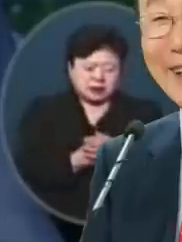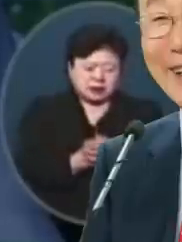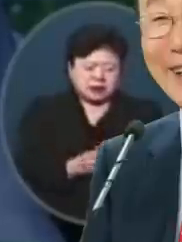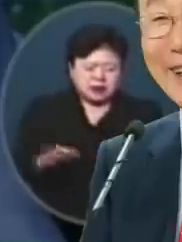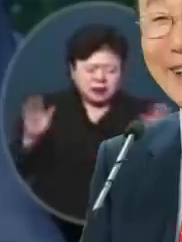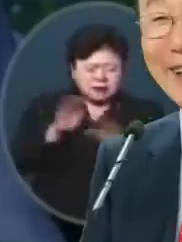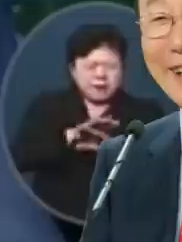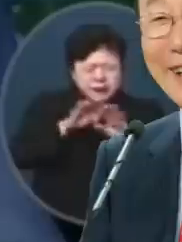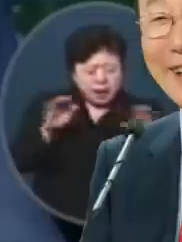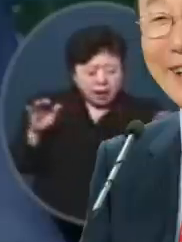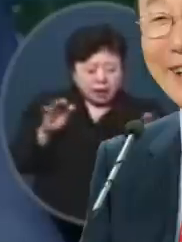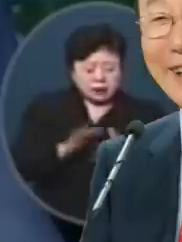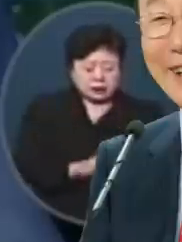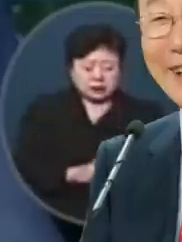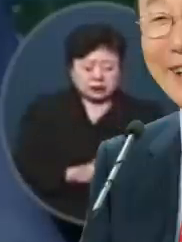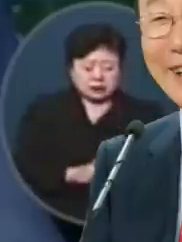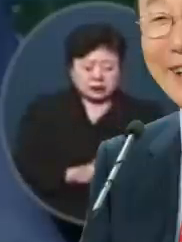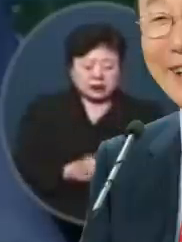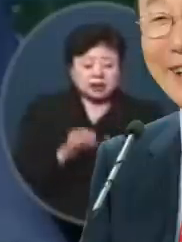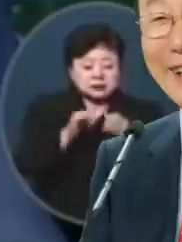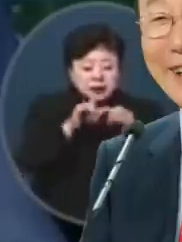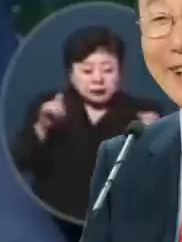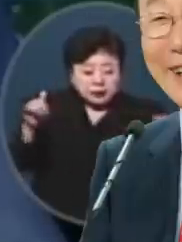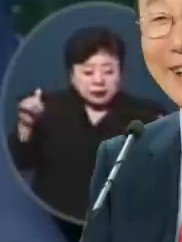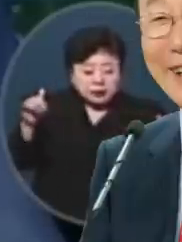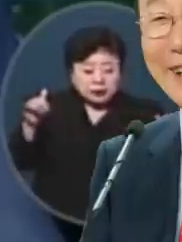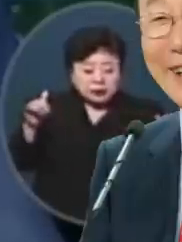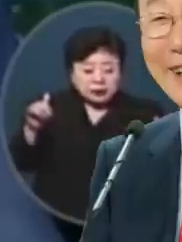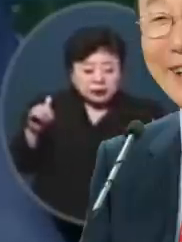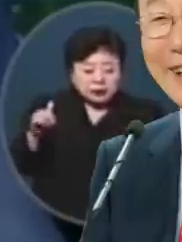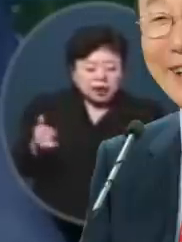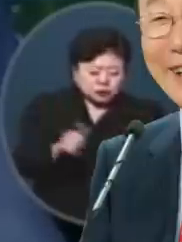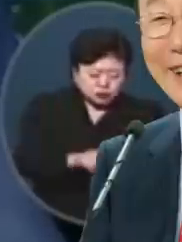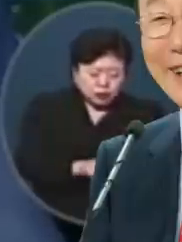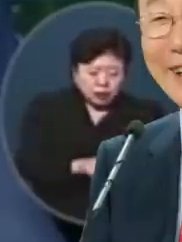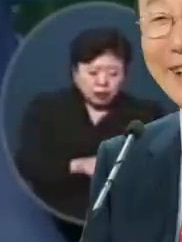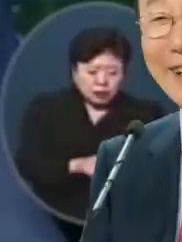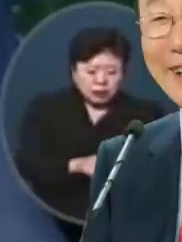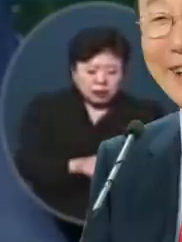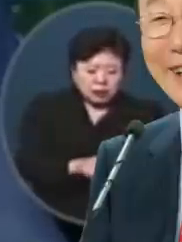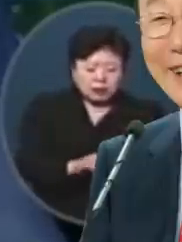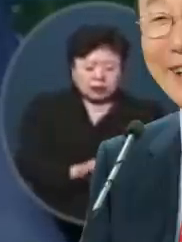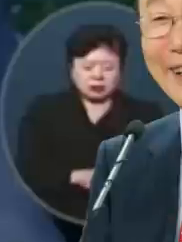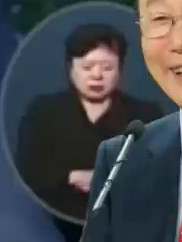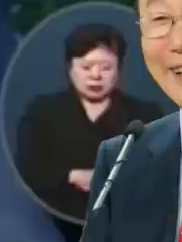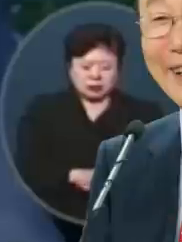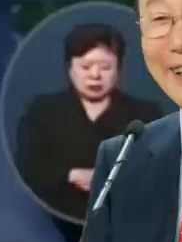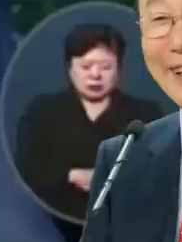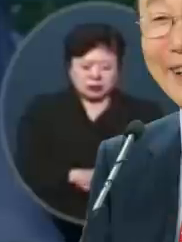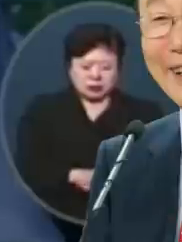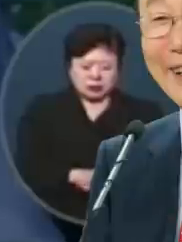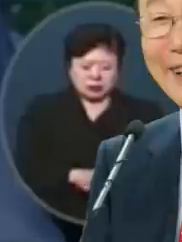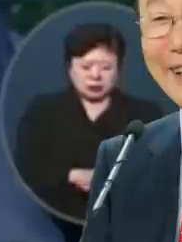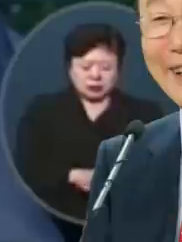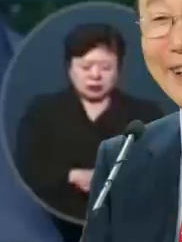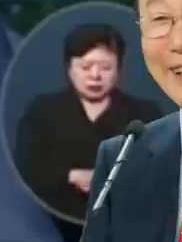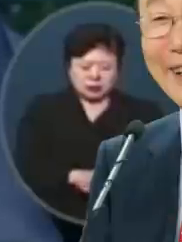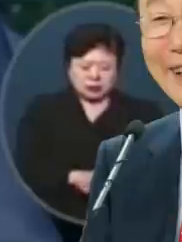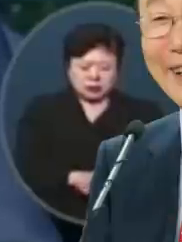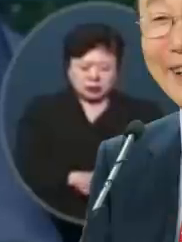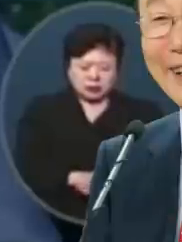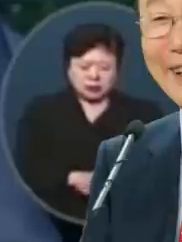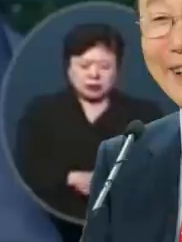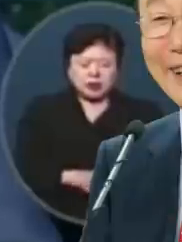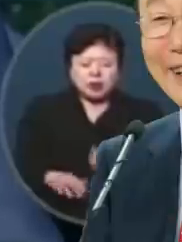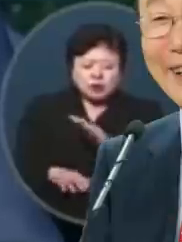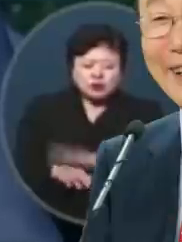밤낮으로 사람들이 죽어가요. 지방의 우익단체 지도자들은